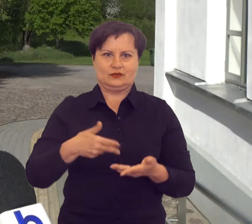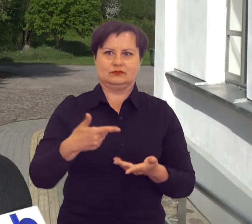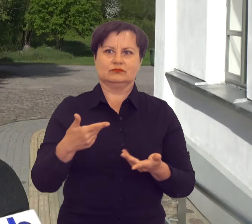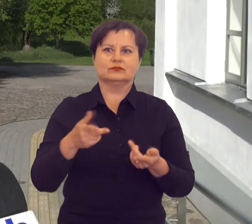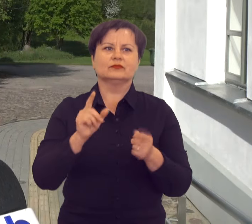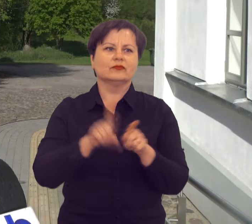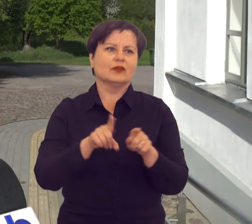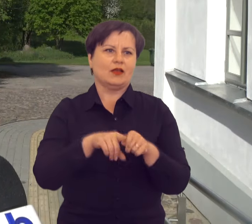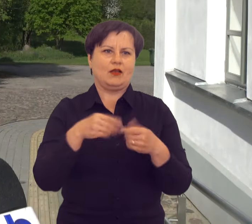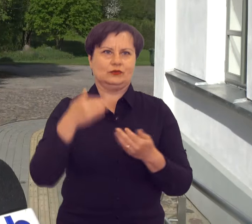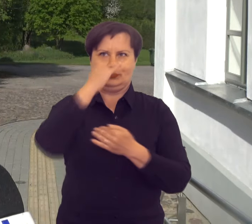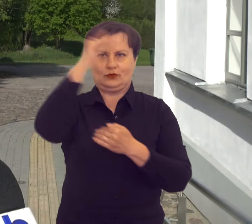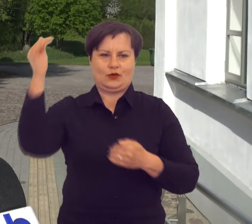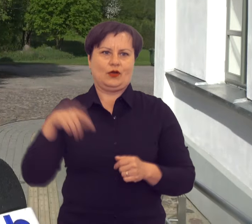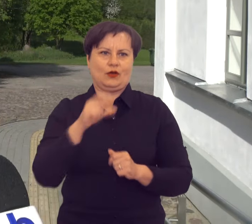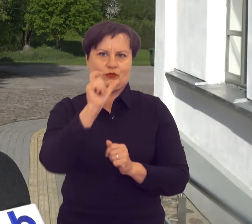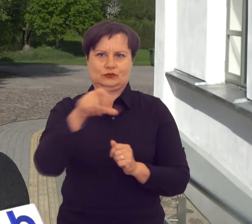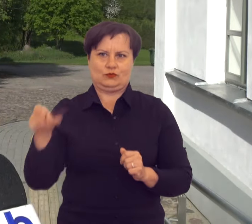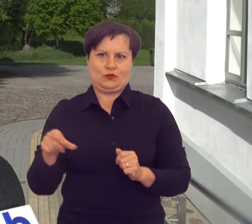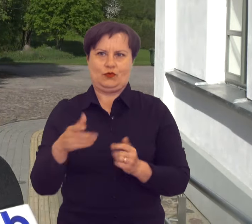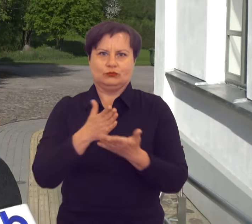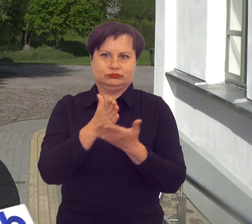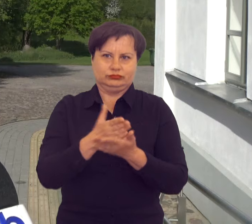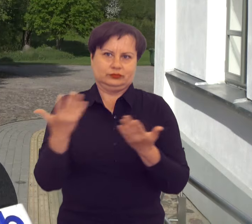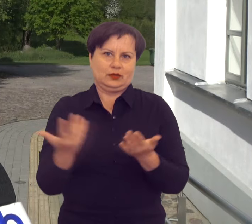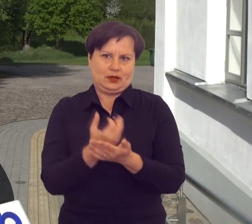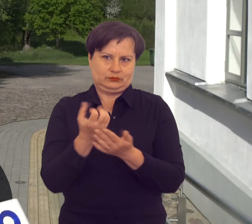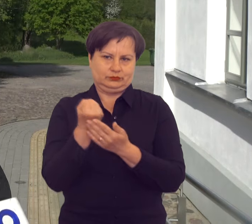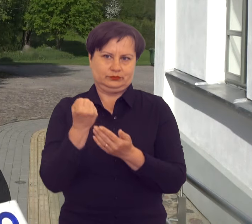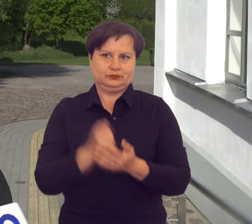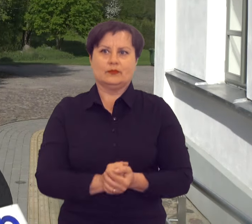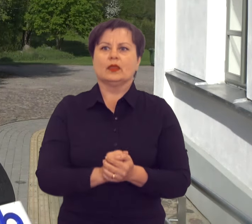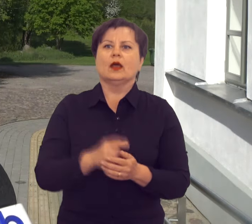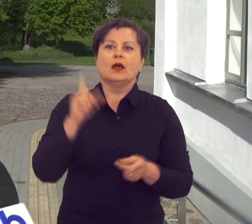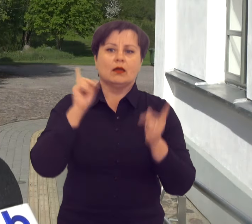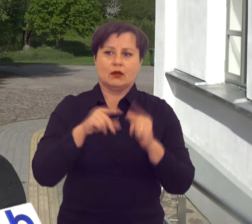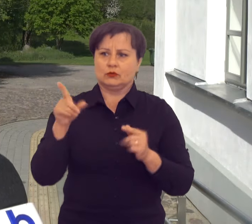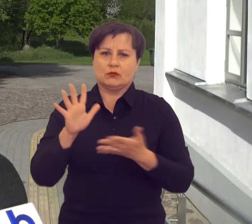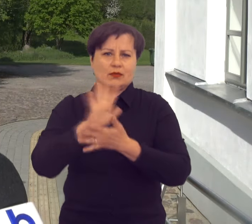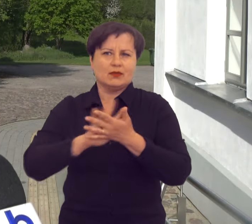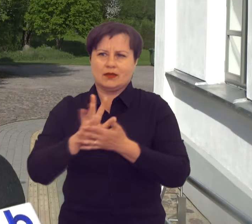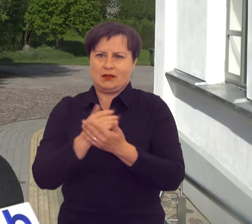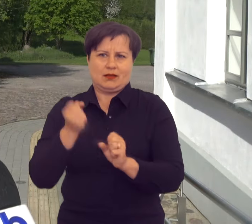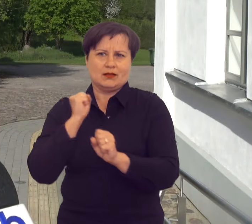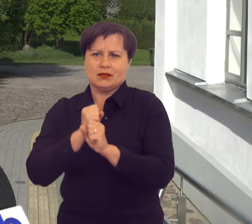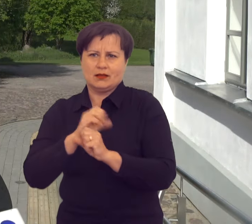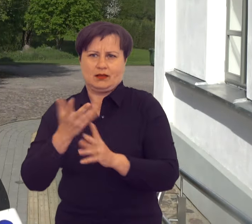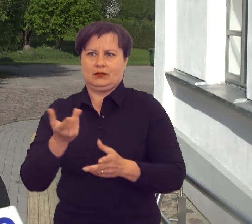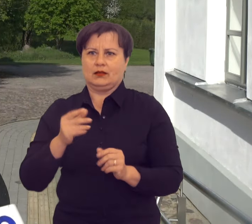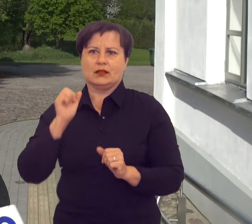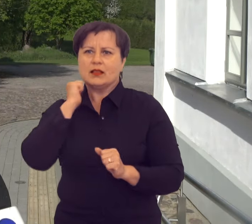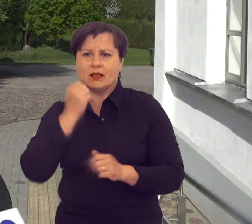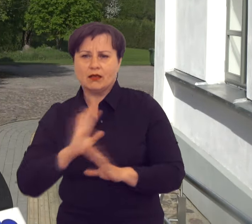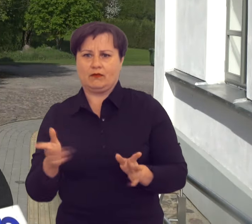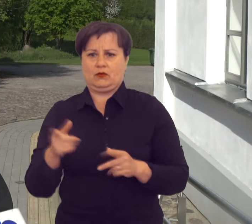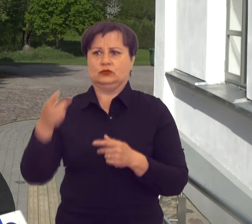kaip saugę žmonės su patyrimais, nes mūsų patirtis realiai ir suteikia tos drąsos. O kai tu kažko nieko nedarai, nu, tai iš